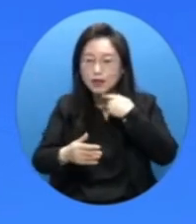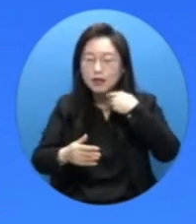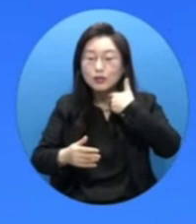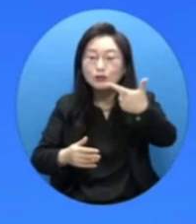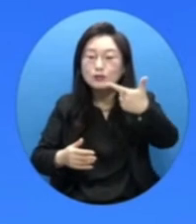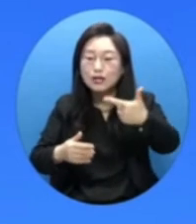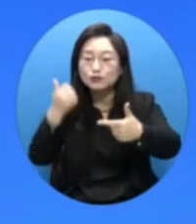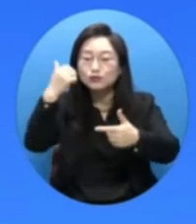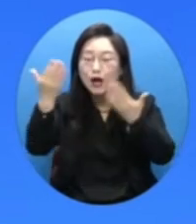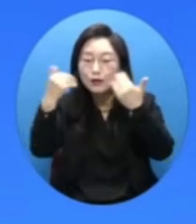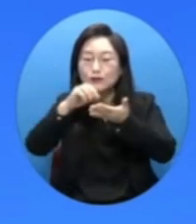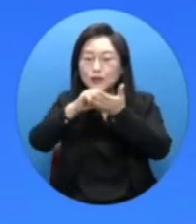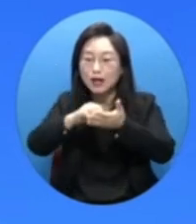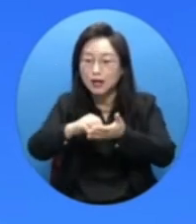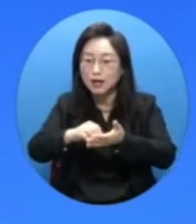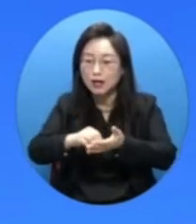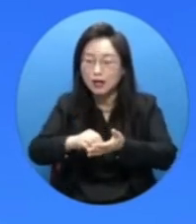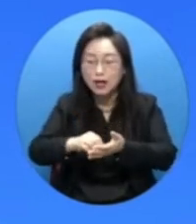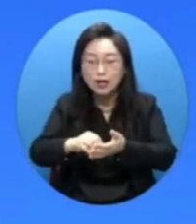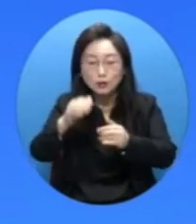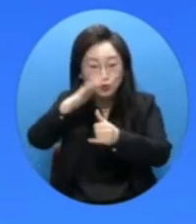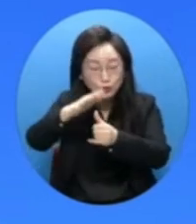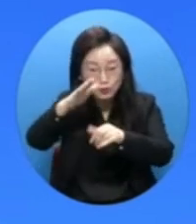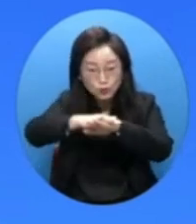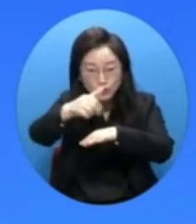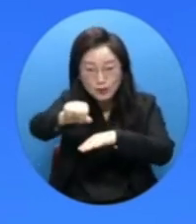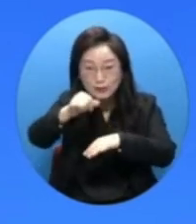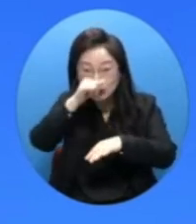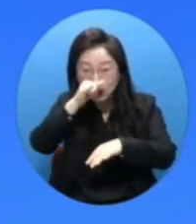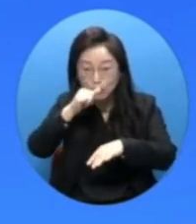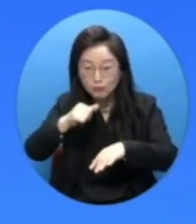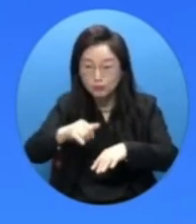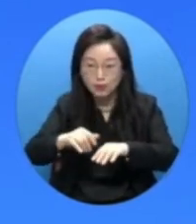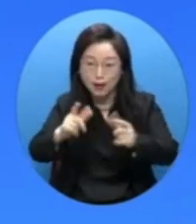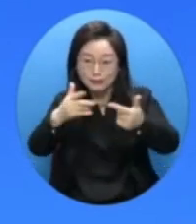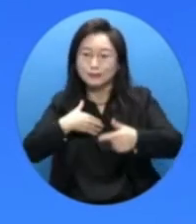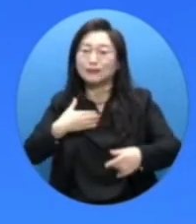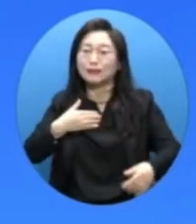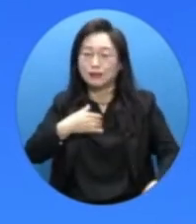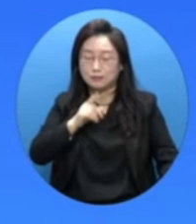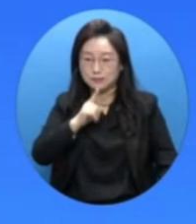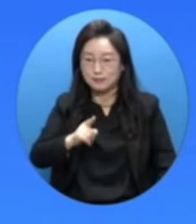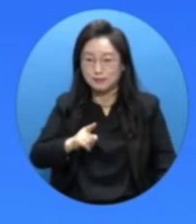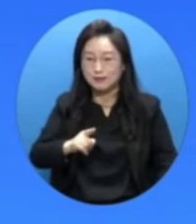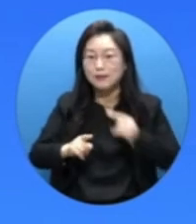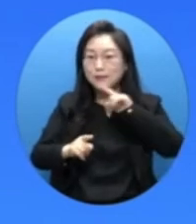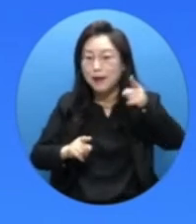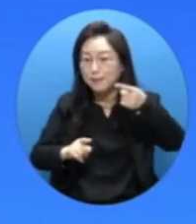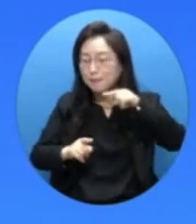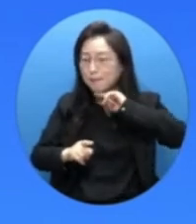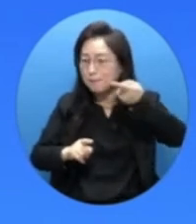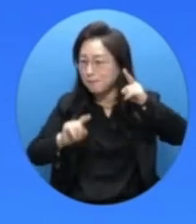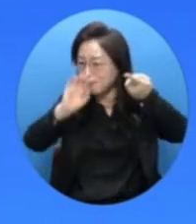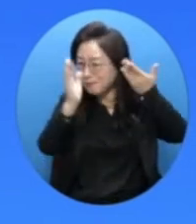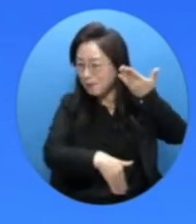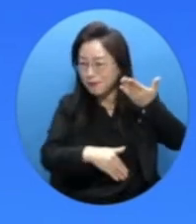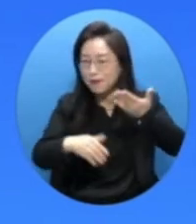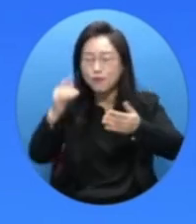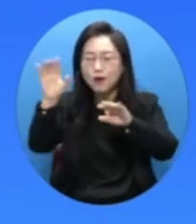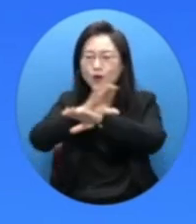내가 올해 106세에요 그래서 그 말씀을들은 김현석 교수님이 나도 치약통수서